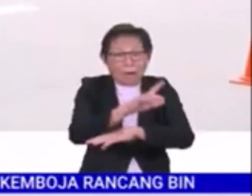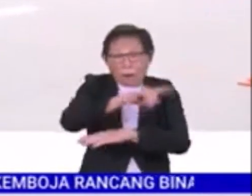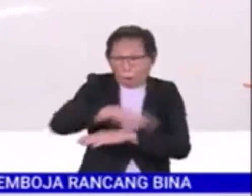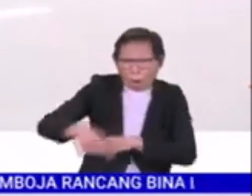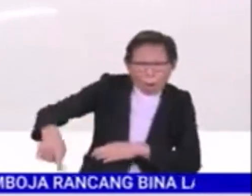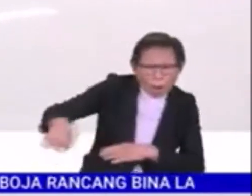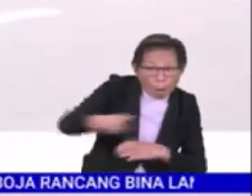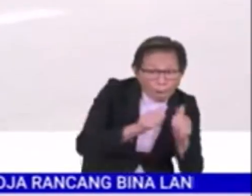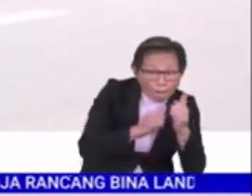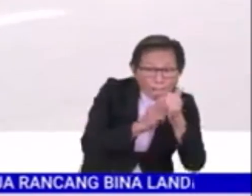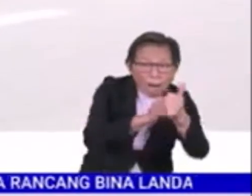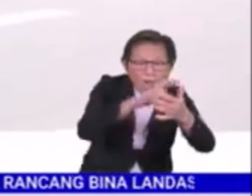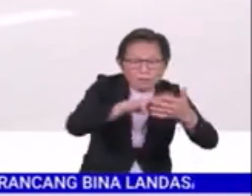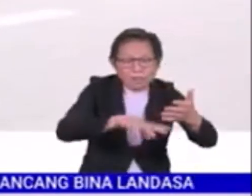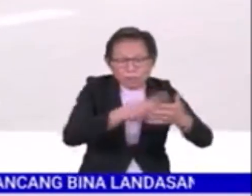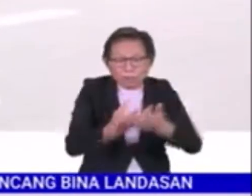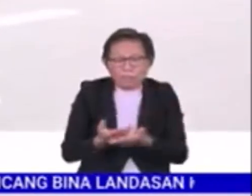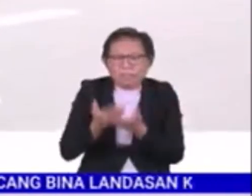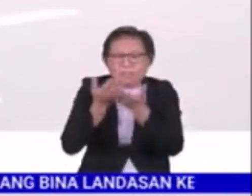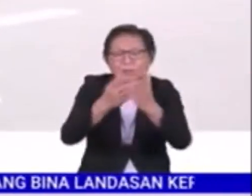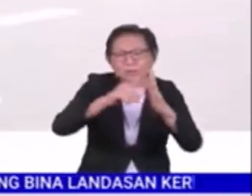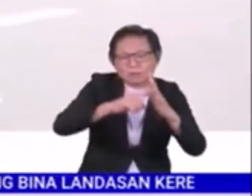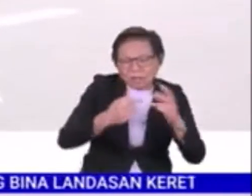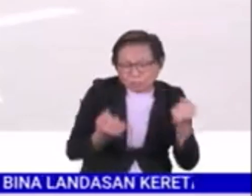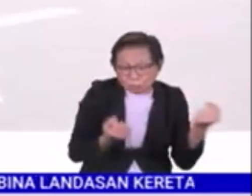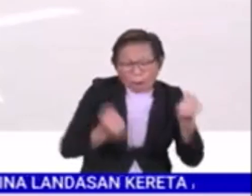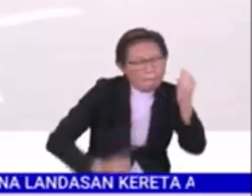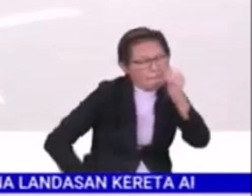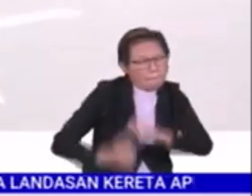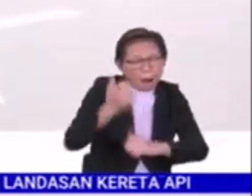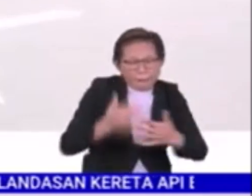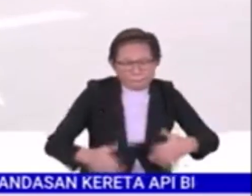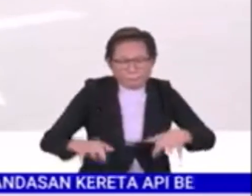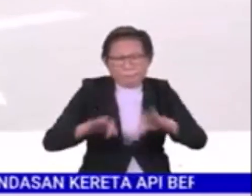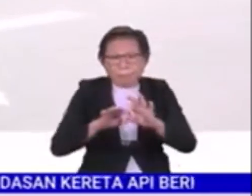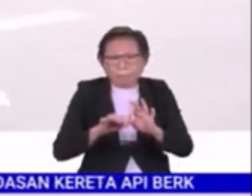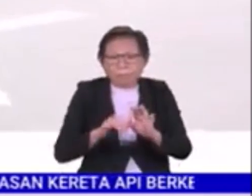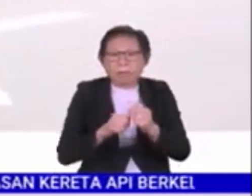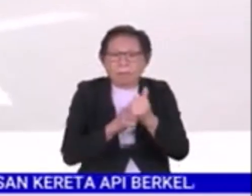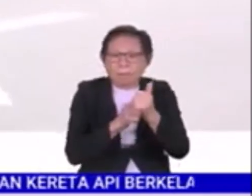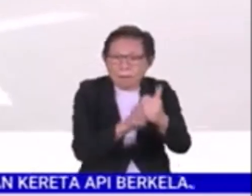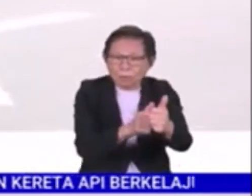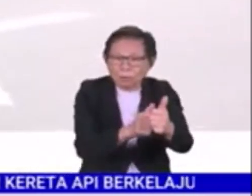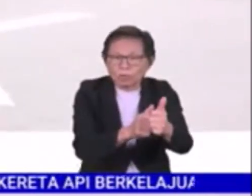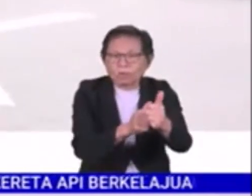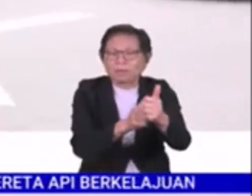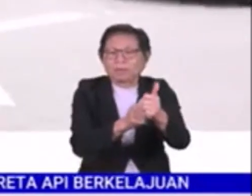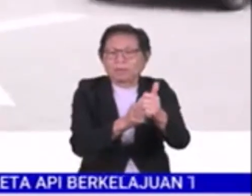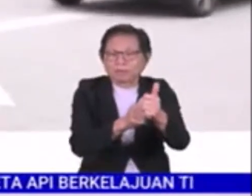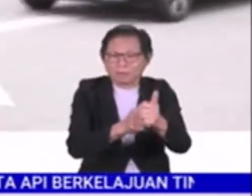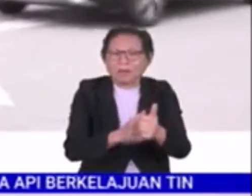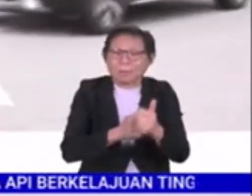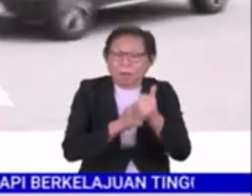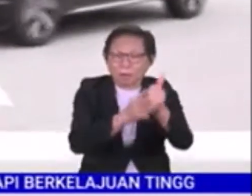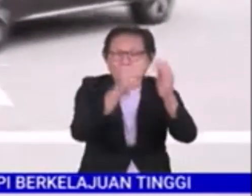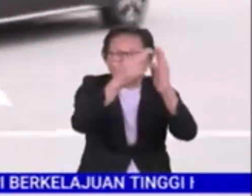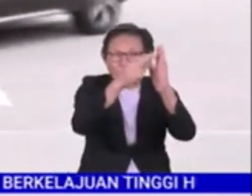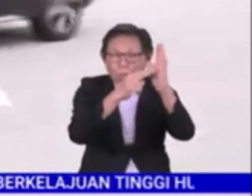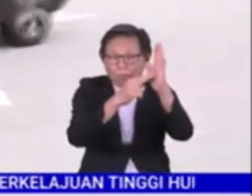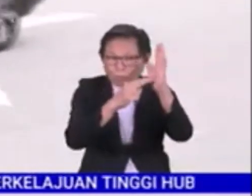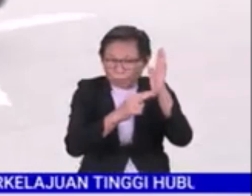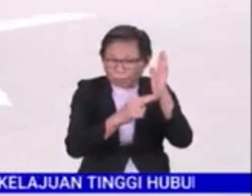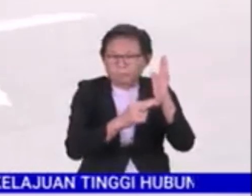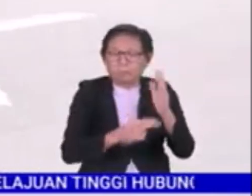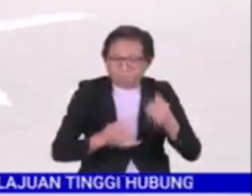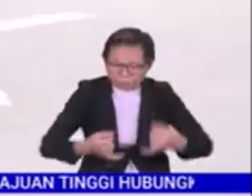mematuhi jadual cadangan waktu pergerakan dan paling penting patuhi arahan lalu lintas yang telah ditetapkan.